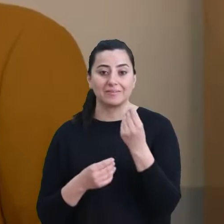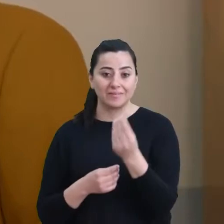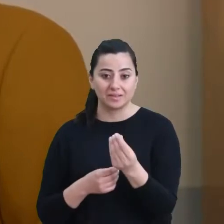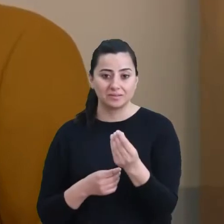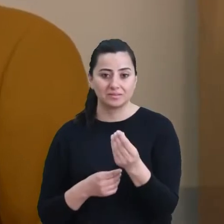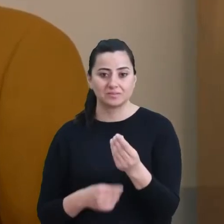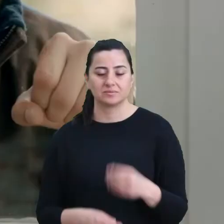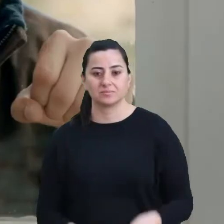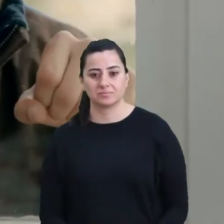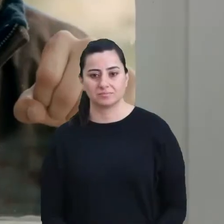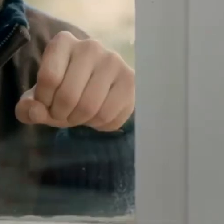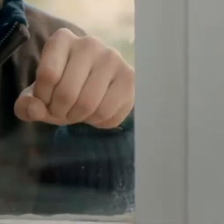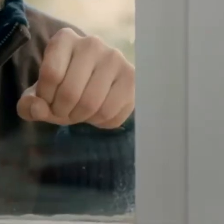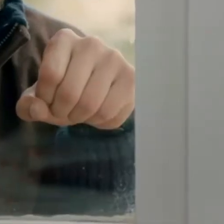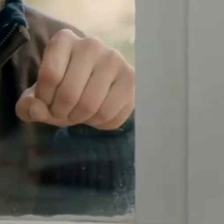verilerek...